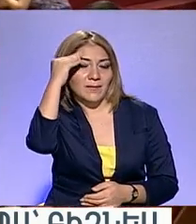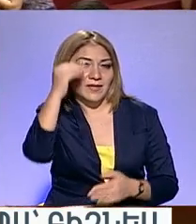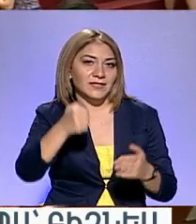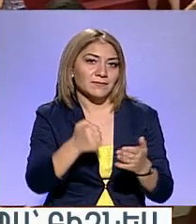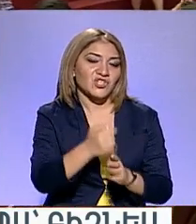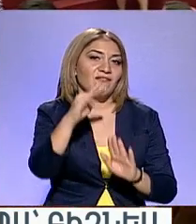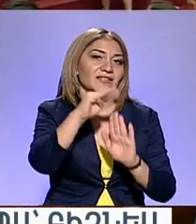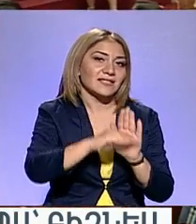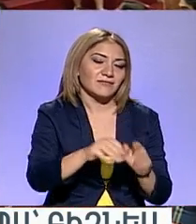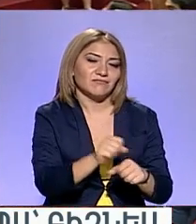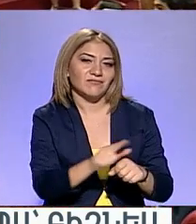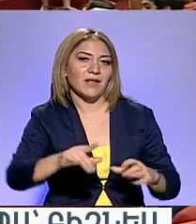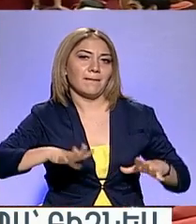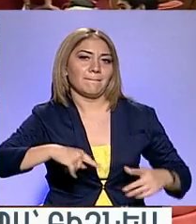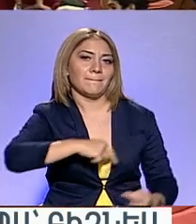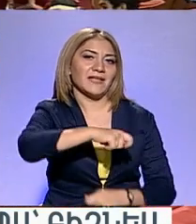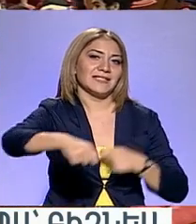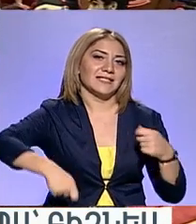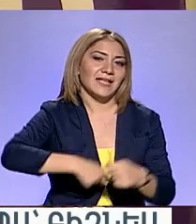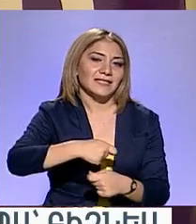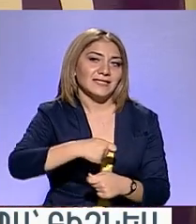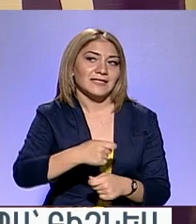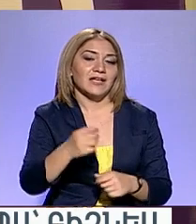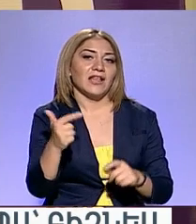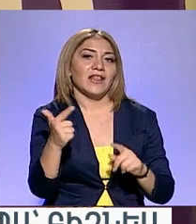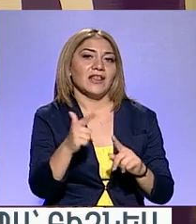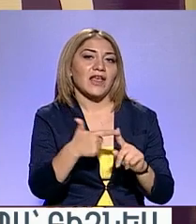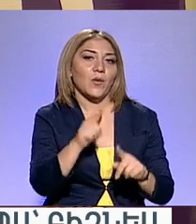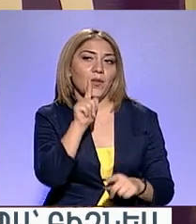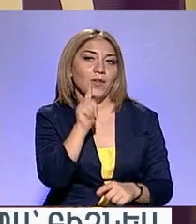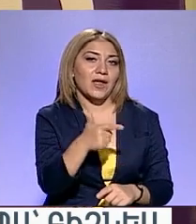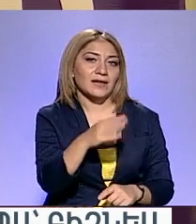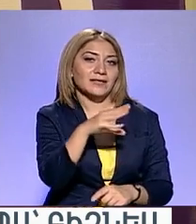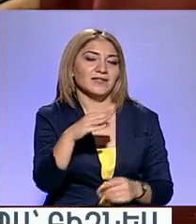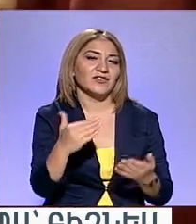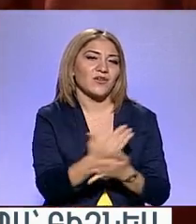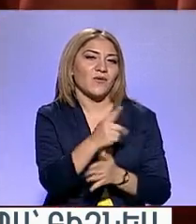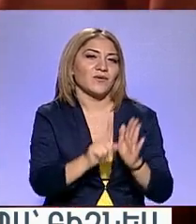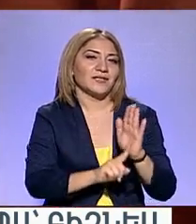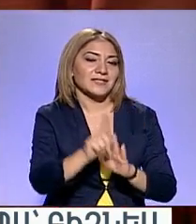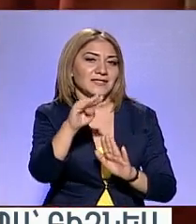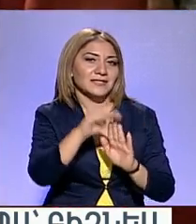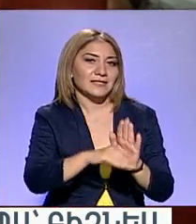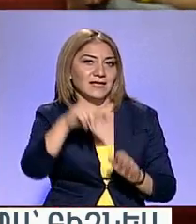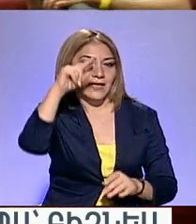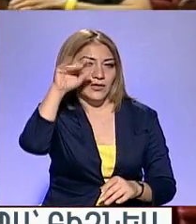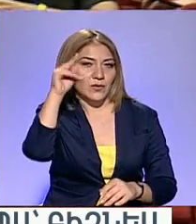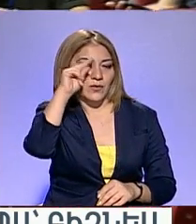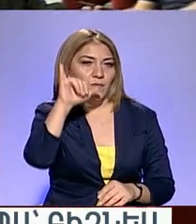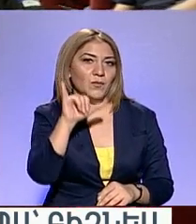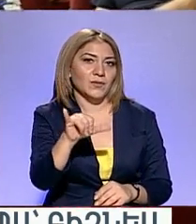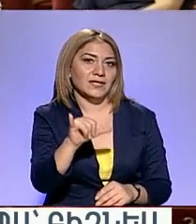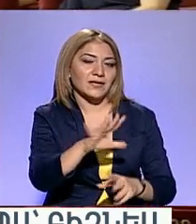ստարտափ ծրագիր, ապա բիզնես։ Արդեն երկրորդ տարին է ստարտափ Boost Weekend-ը հայաստանցի ուսանողների հետ է անցնում այս ճանապարհը։ Տեղական